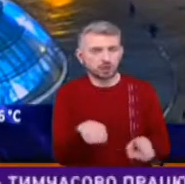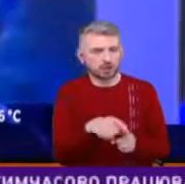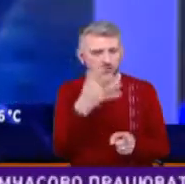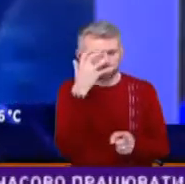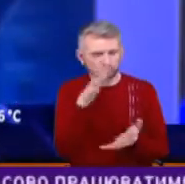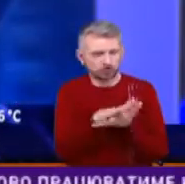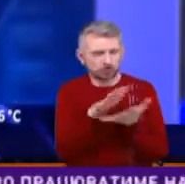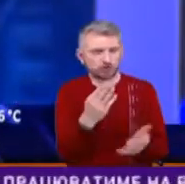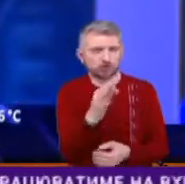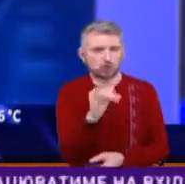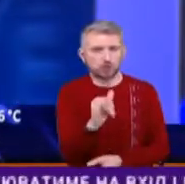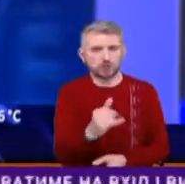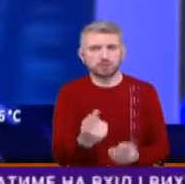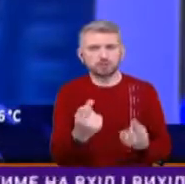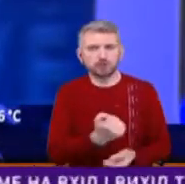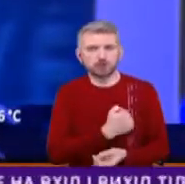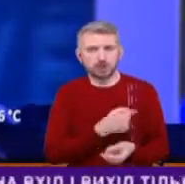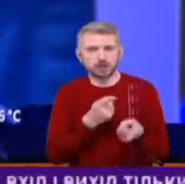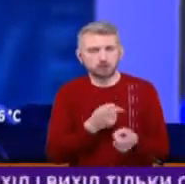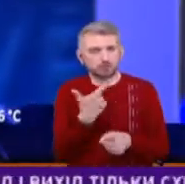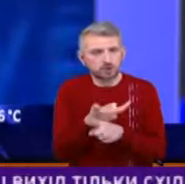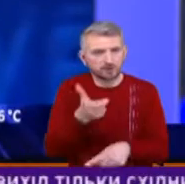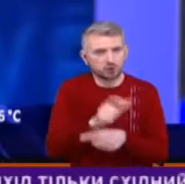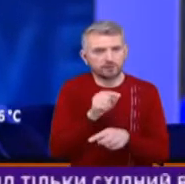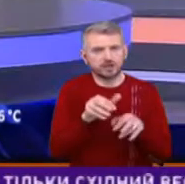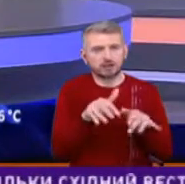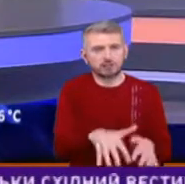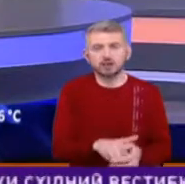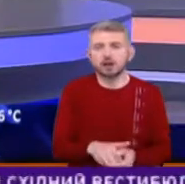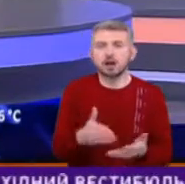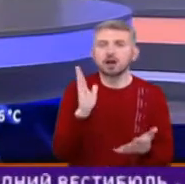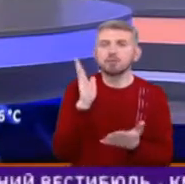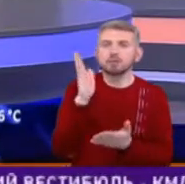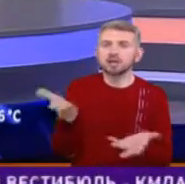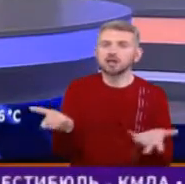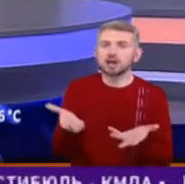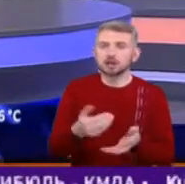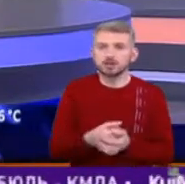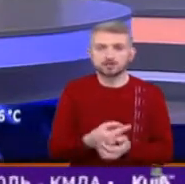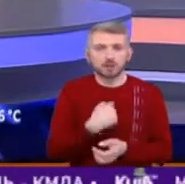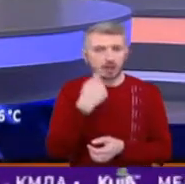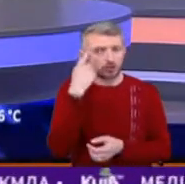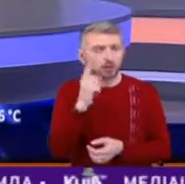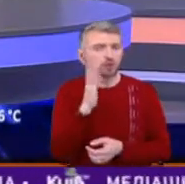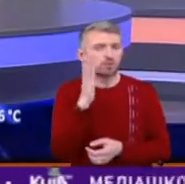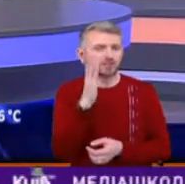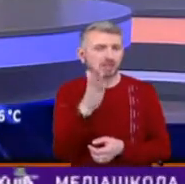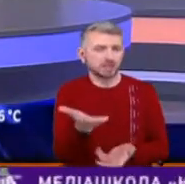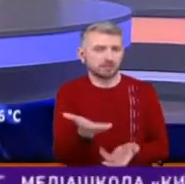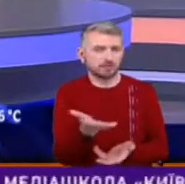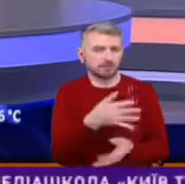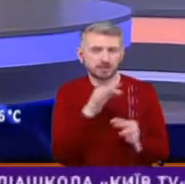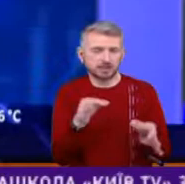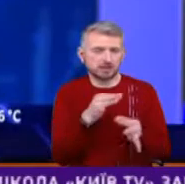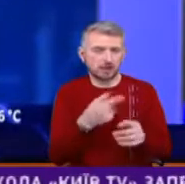чорнушне шоу, на превеликий жаль, дійсно превалює в цій кампанії. Які перспективи? Я думаю, що перспектив